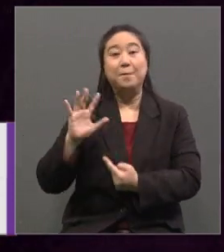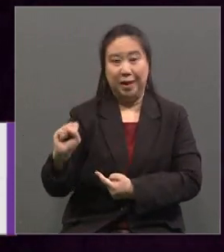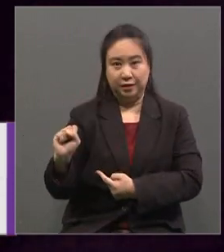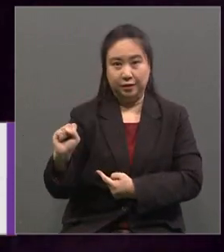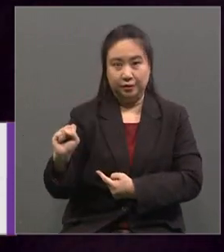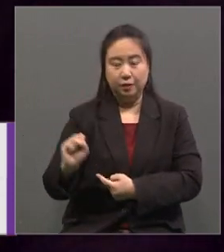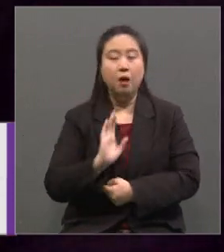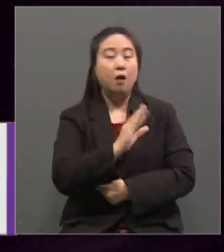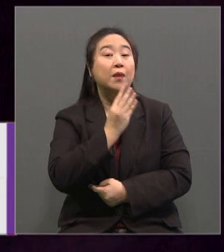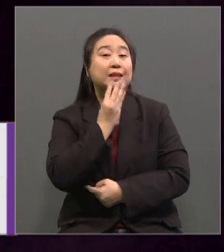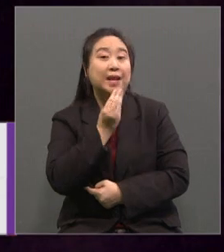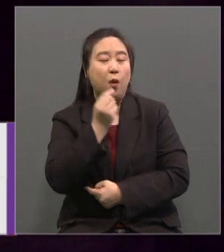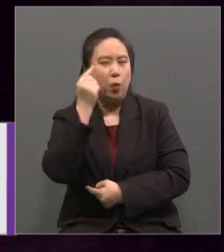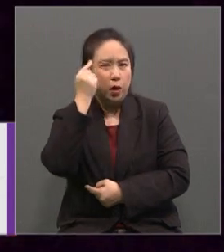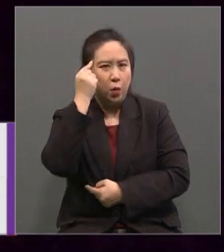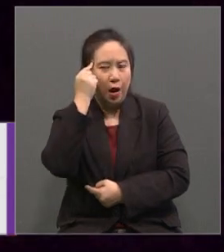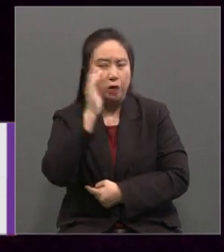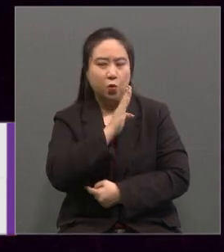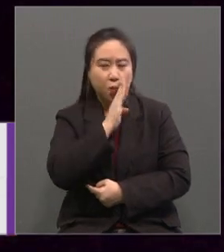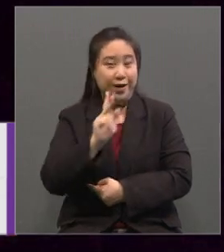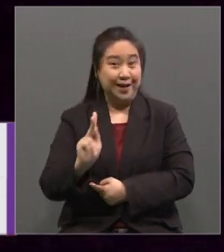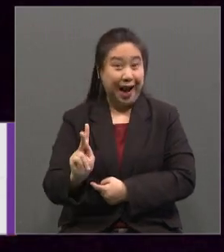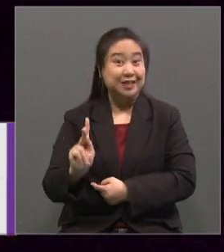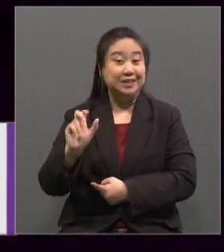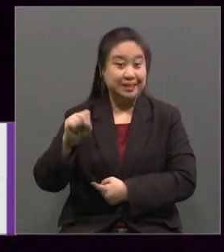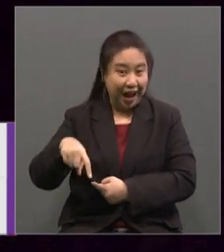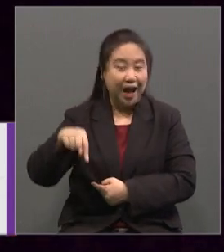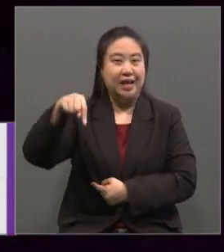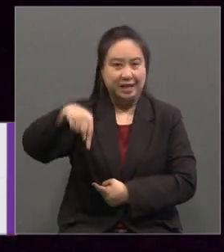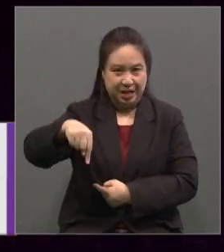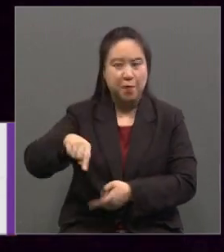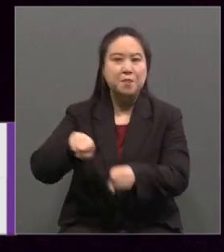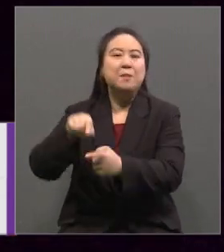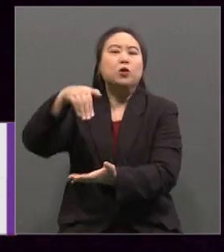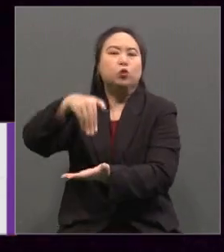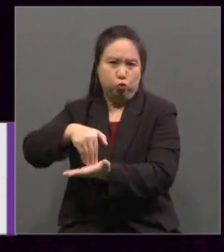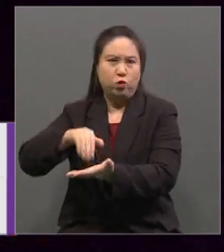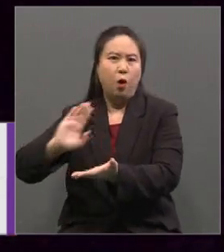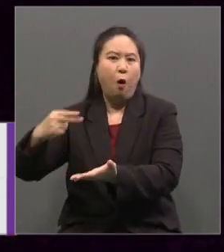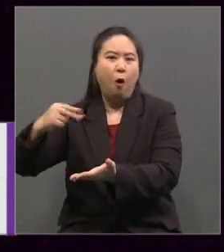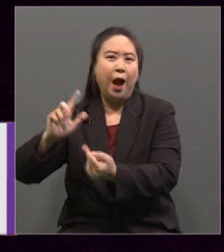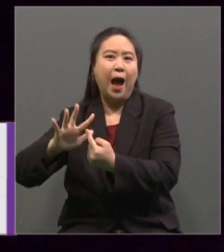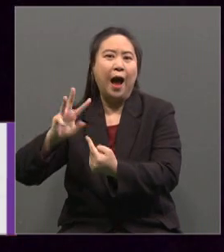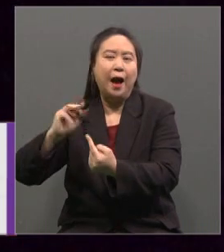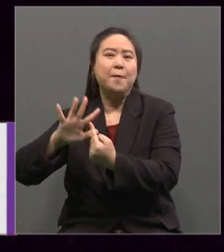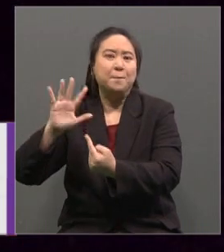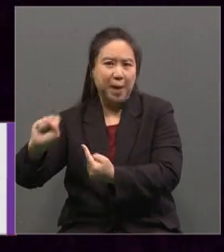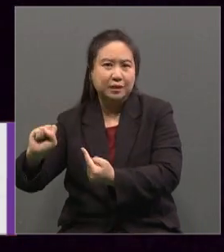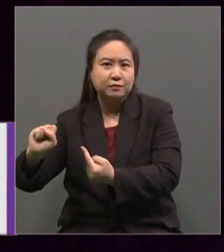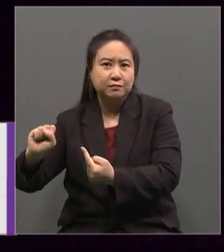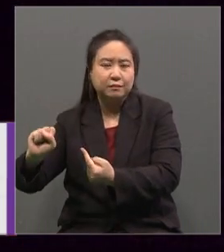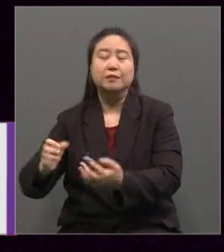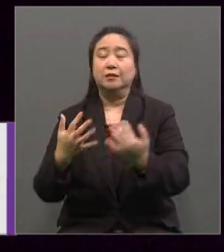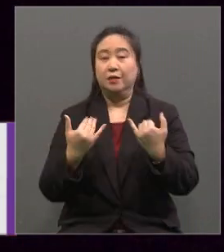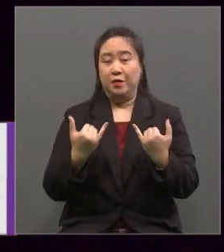เชื่อนะคะว่าเมืองกาซ่าซิตี้และพื้นที่ใกล้เคียงค่ะเป็นศูนย์บัญชาการของกลุ่มฮามาสทางด้านนายเฮอร์ชีฮาเว